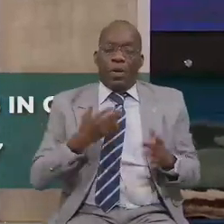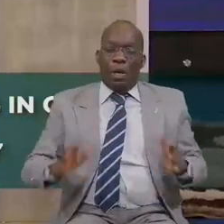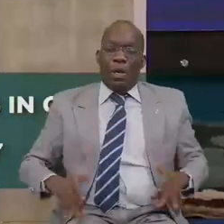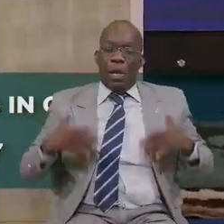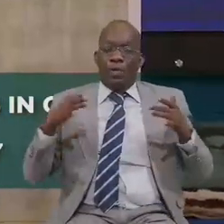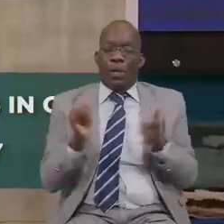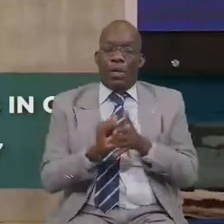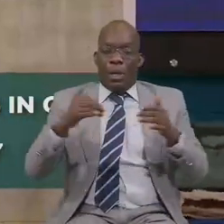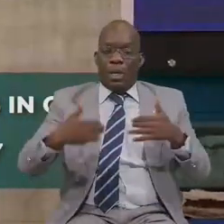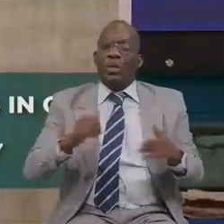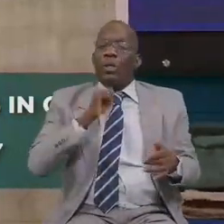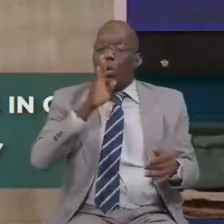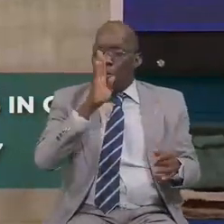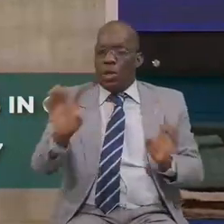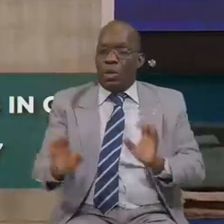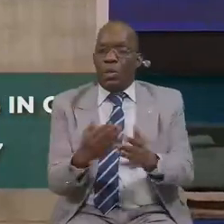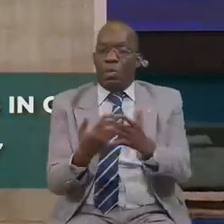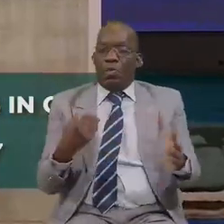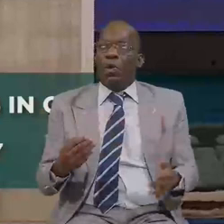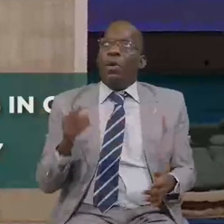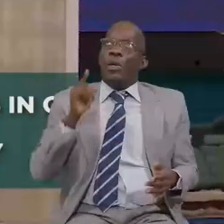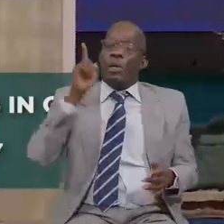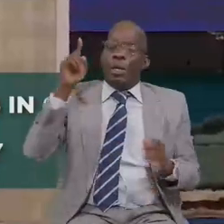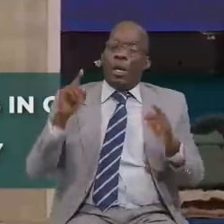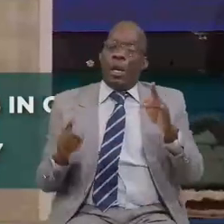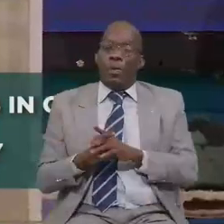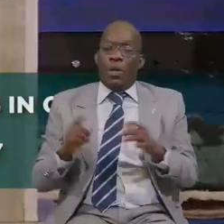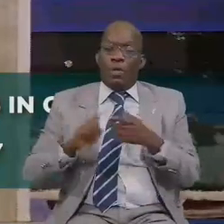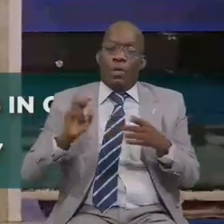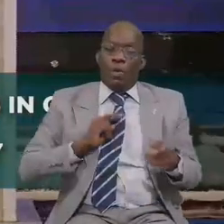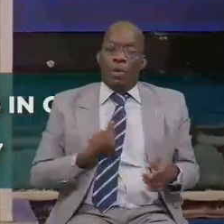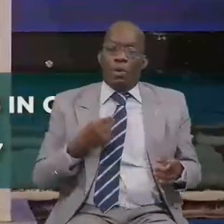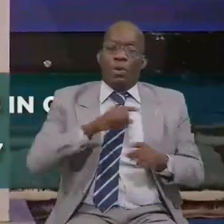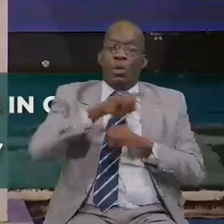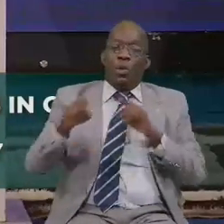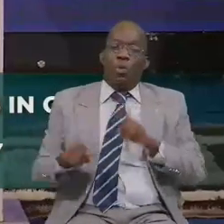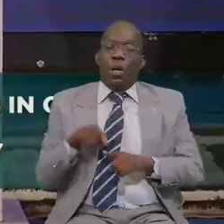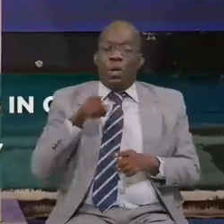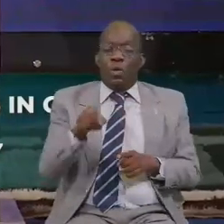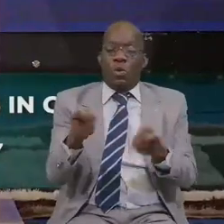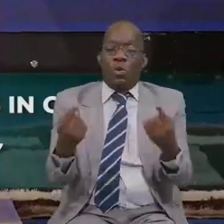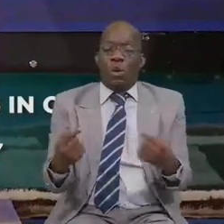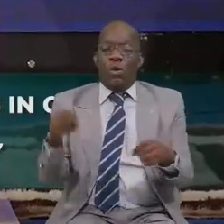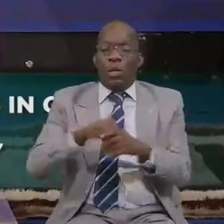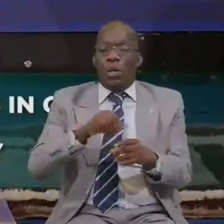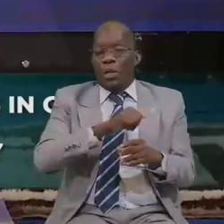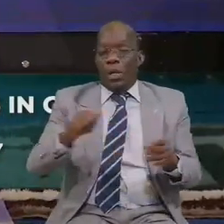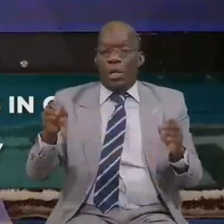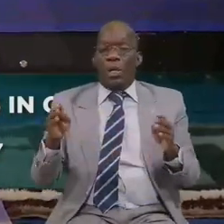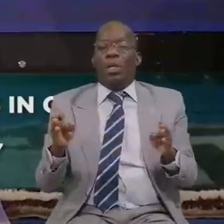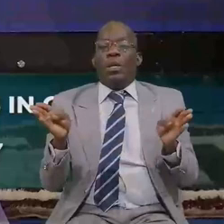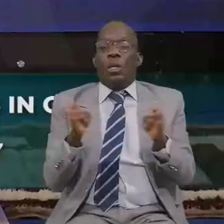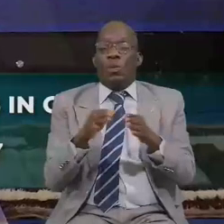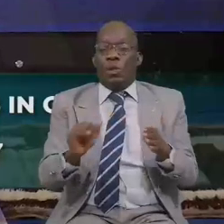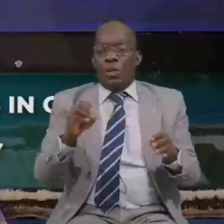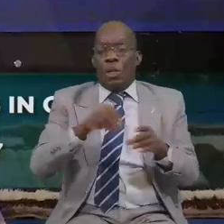avant qu'il ne nous apparaisse. Et quand tu viens à une conférence,